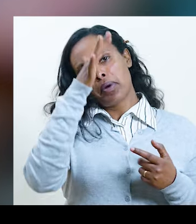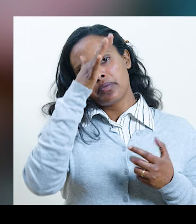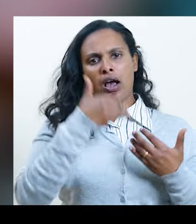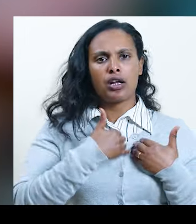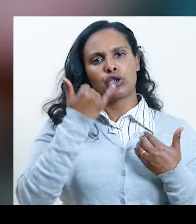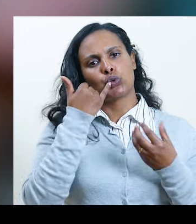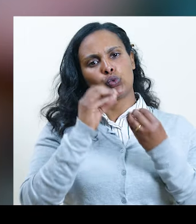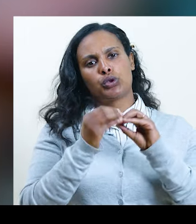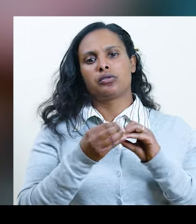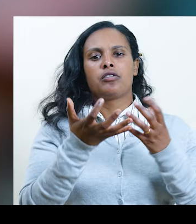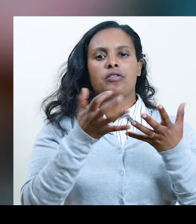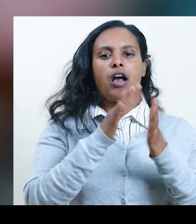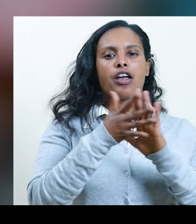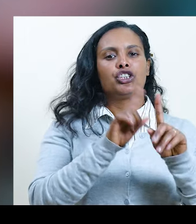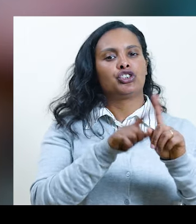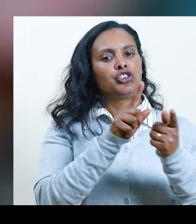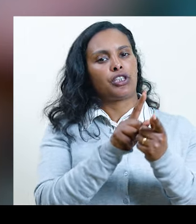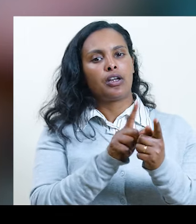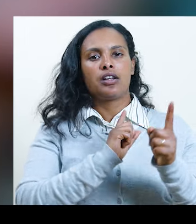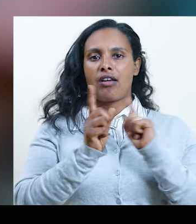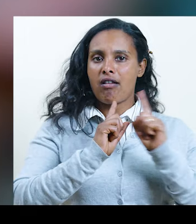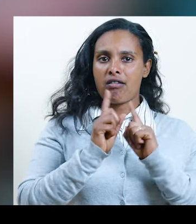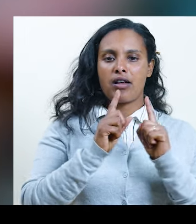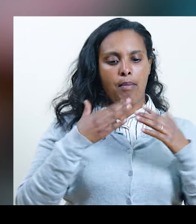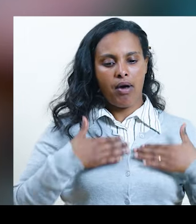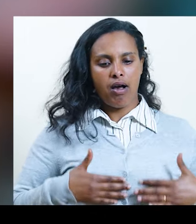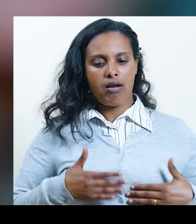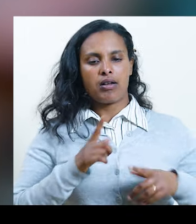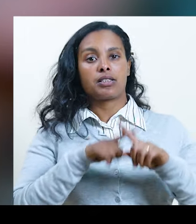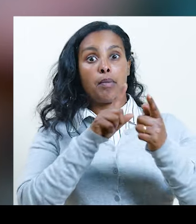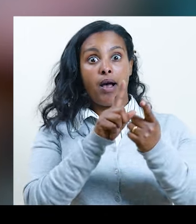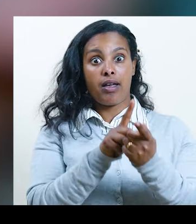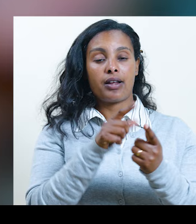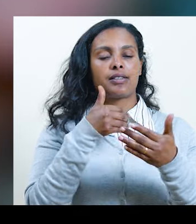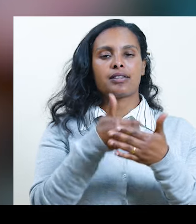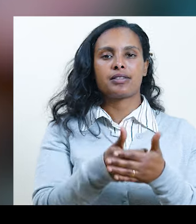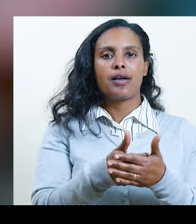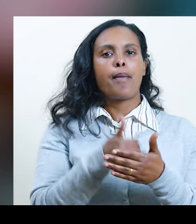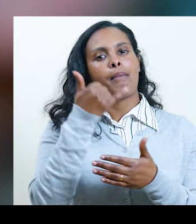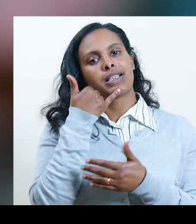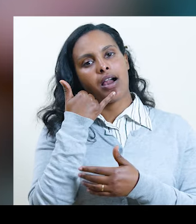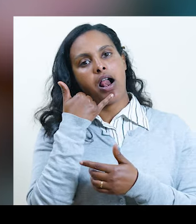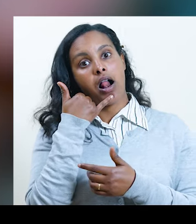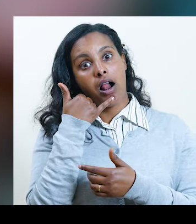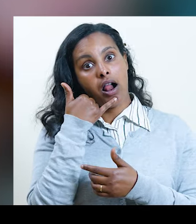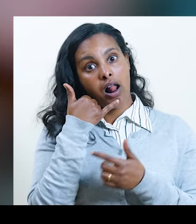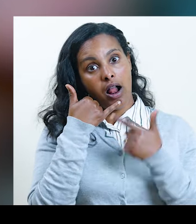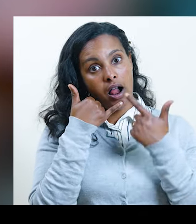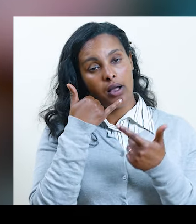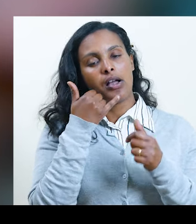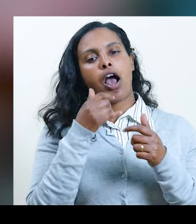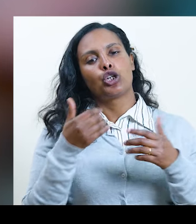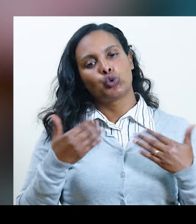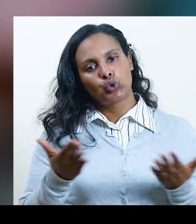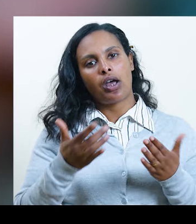አባቱም ካላት የነሱንም ሊሆን ይችላል አግኝቼ እንዳናግራት በአካል ሄጄ እስከማገኛት ድረስ በስልክ ከሷ ጋር